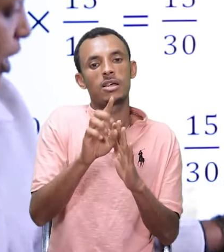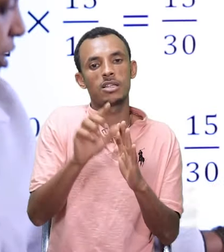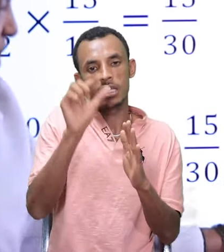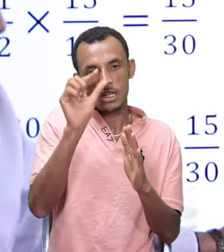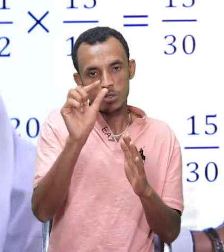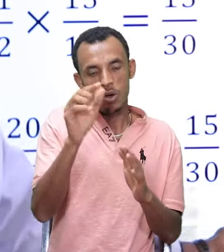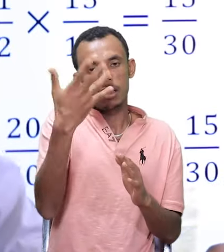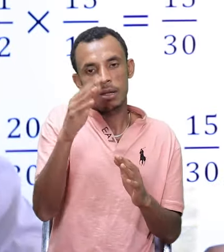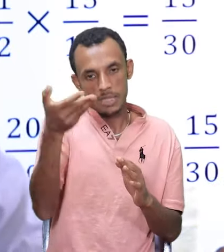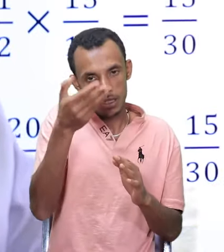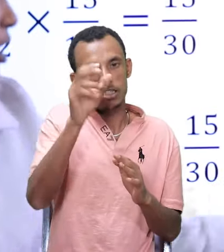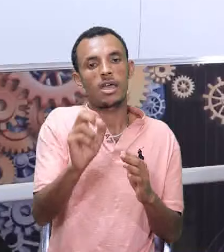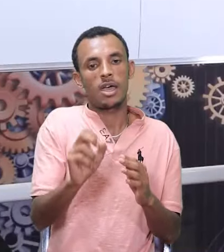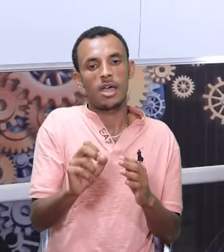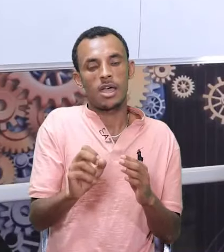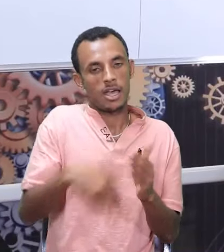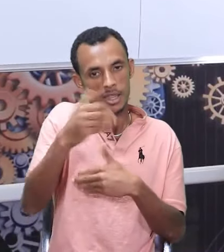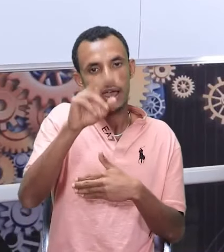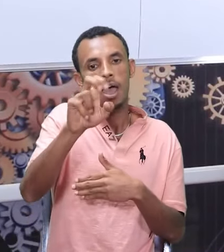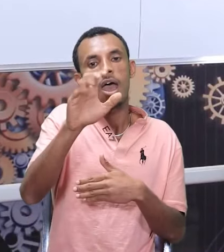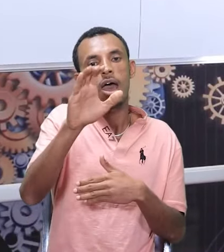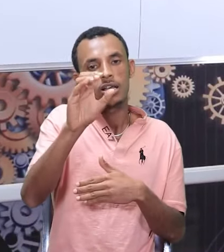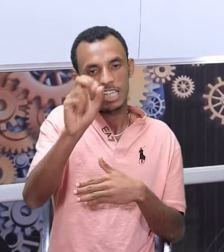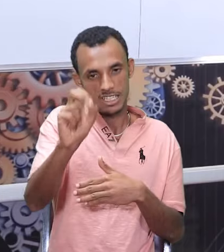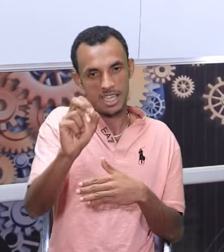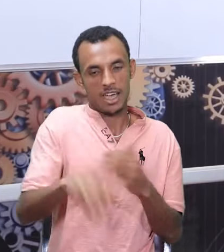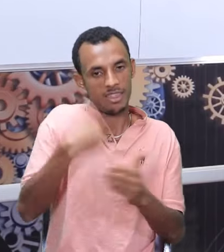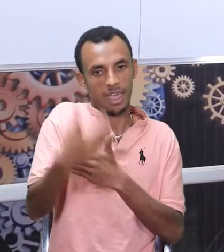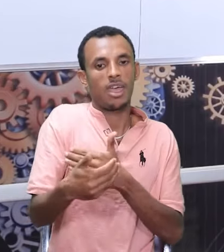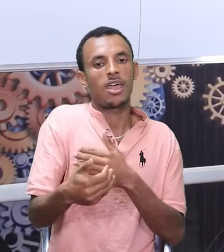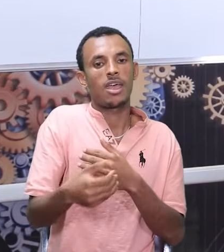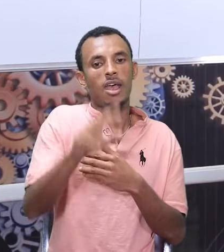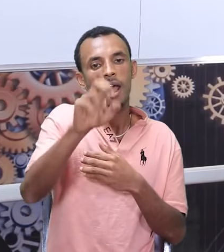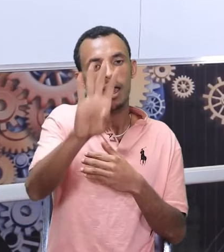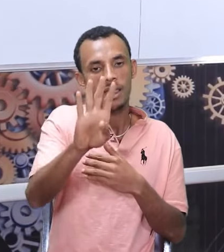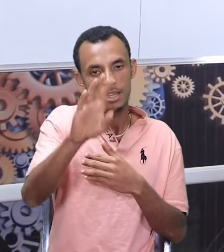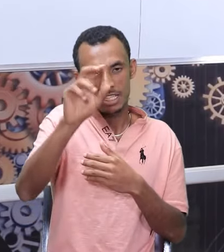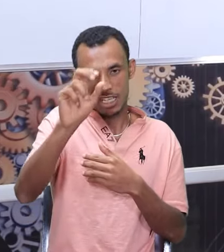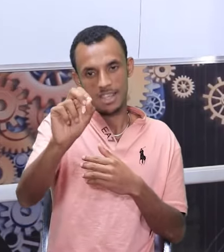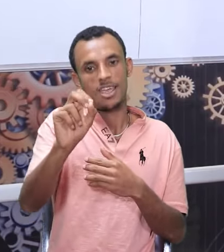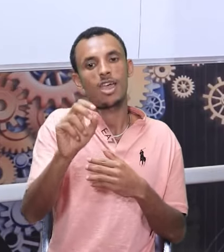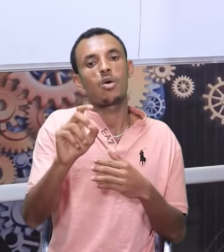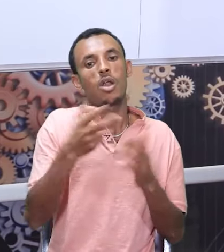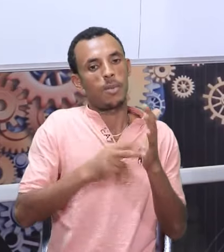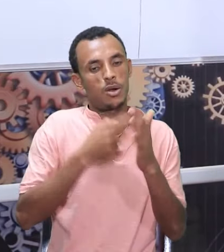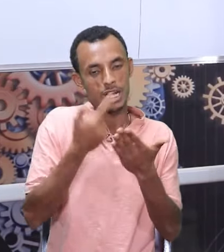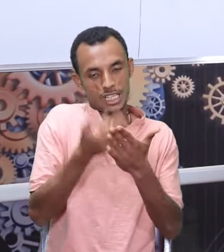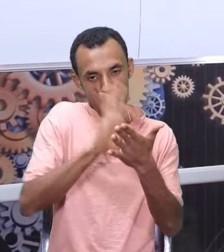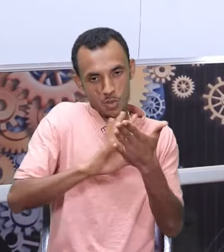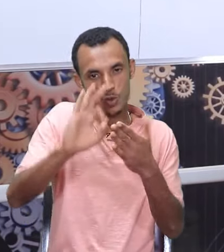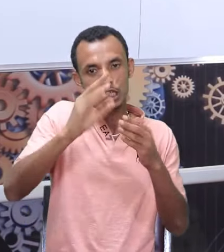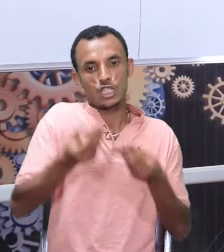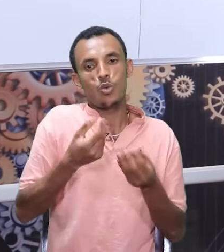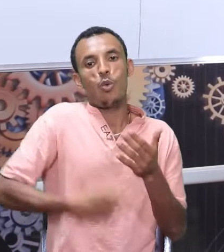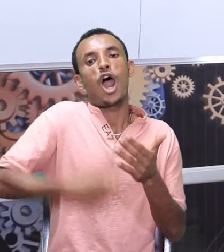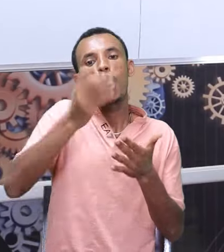ትንሹ 15 30ኛ ነው ከዛ 20 30ኛ ይመጣል ቀጥሎ 24 30ኛ ይመጣል እነዚህን ቁጥሮች የሰጡን